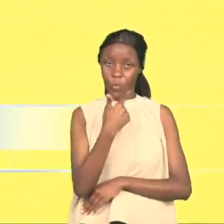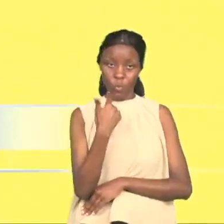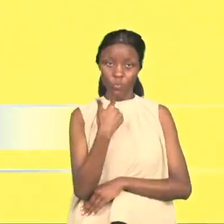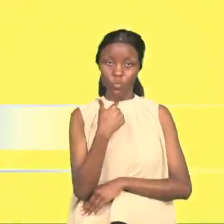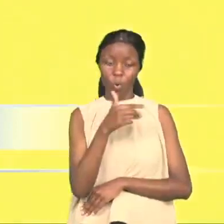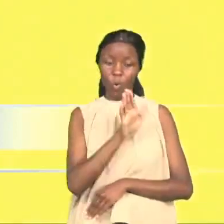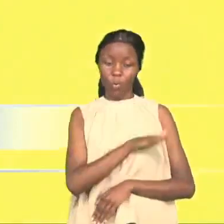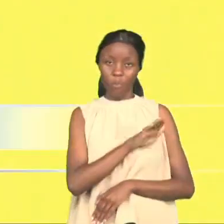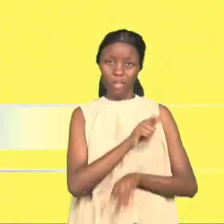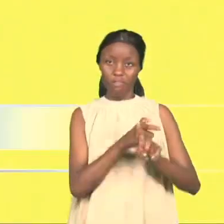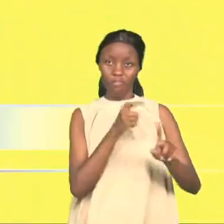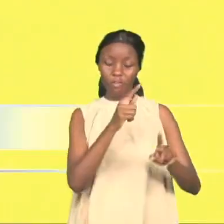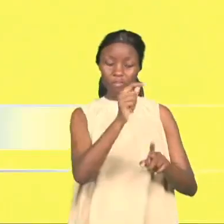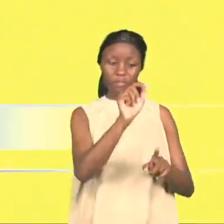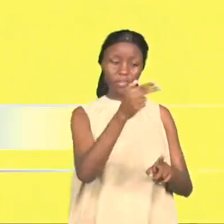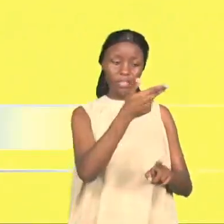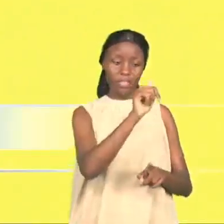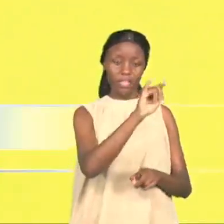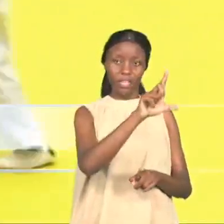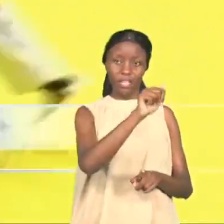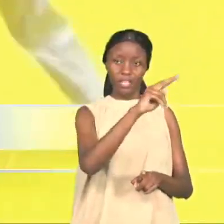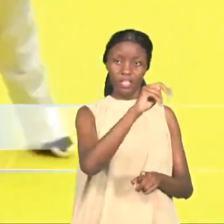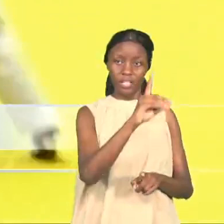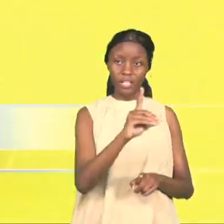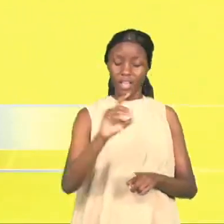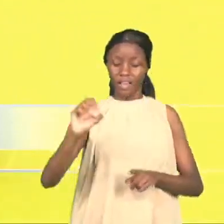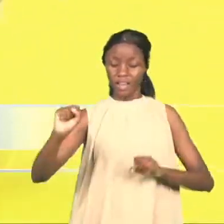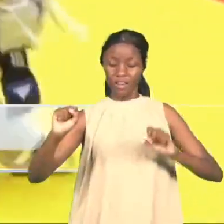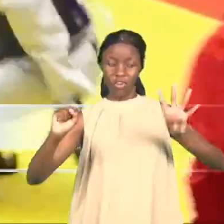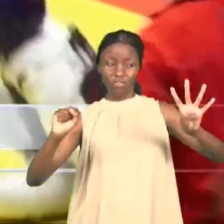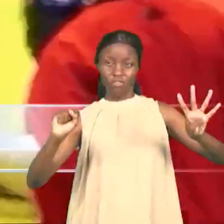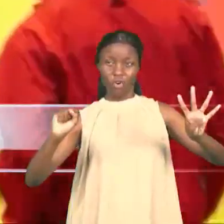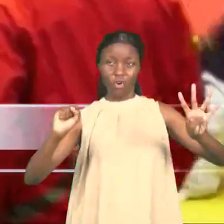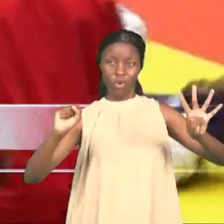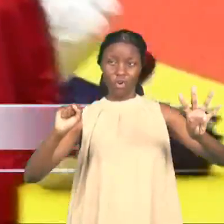Hamso kutoka nchi ya Thailand, alama 5-4.